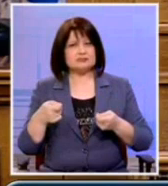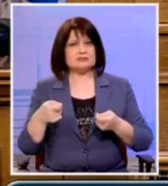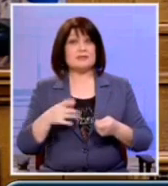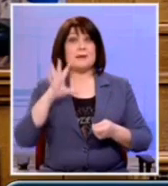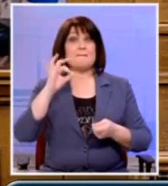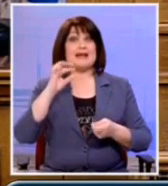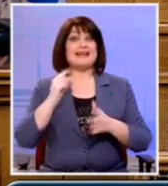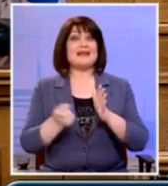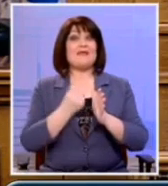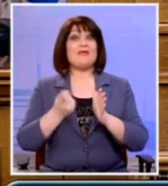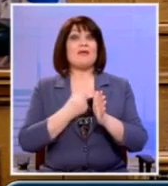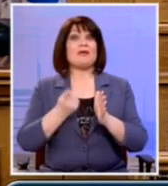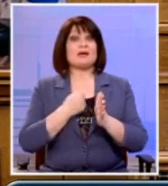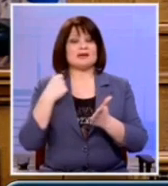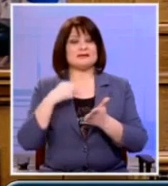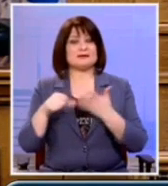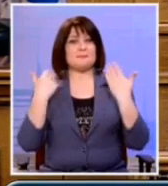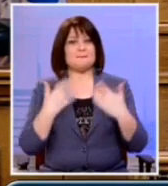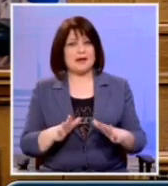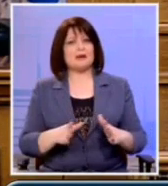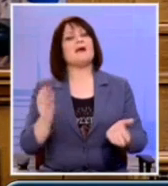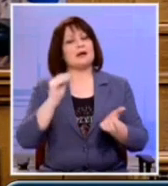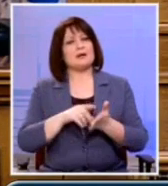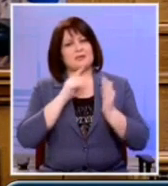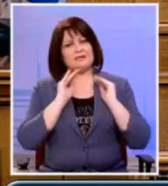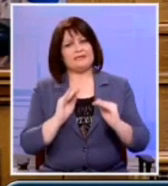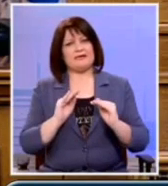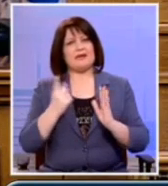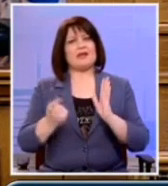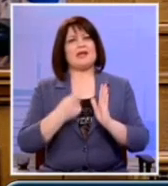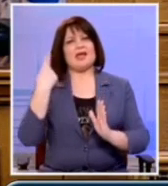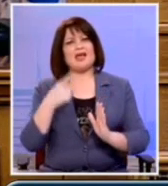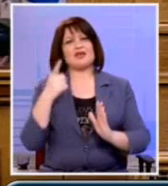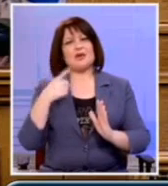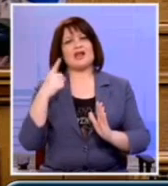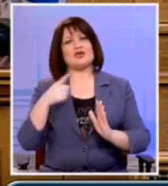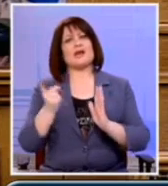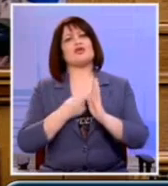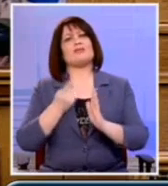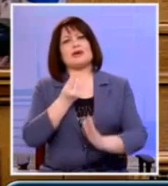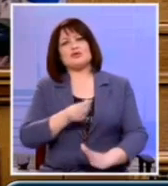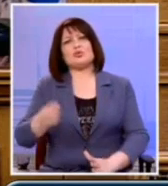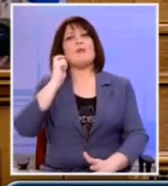50 φορές, αλλά εξακολουθεί να οφείλεται κατά 100 φορές της ονομαστικής του αξίας.